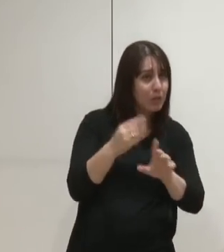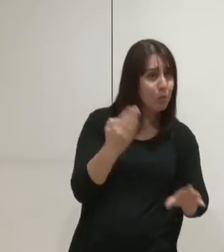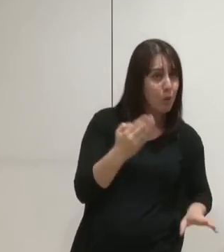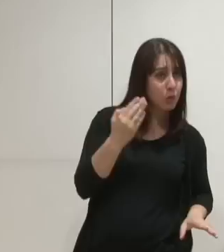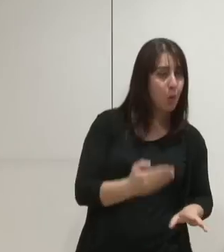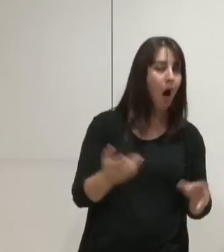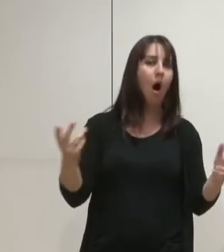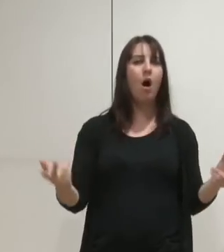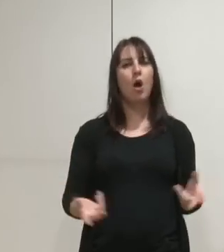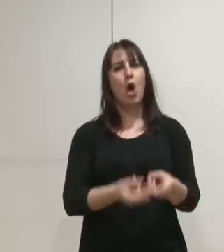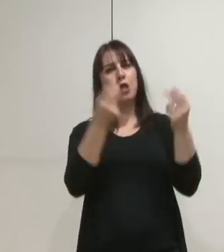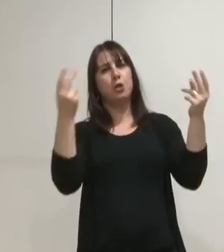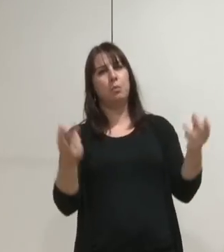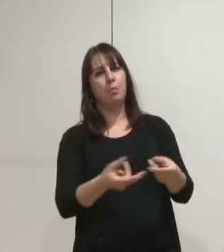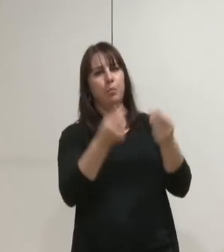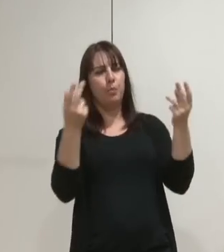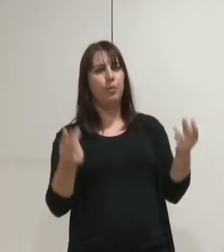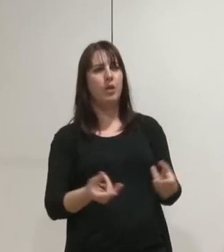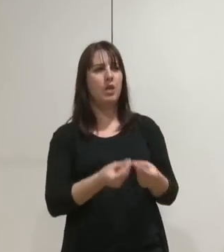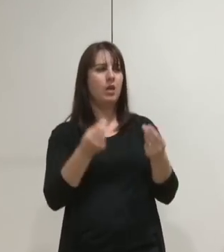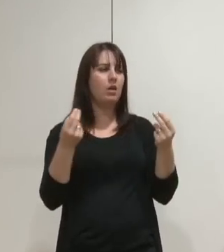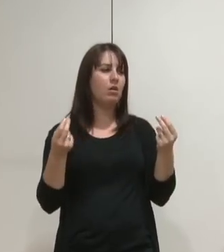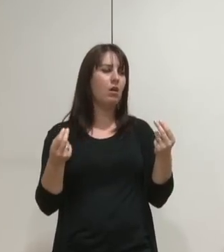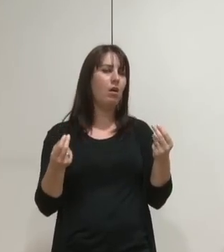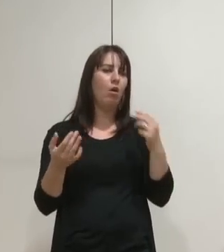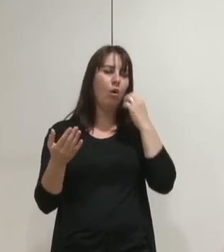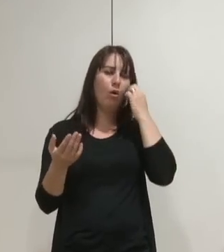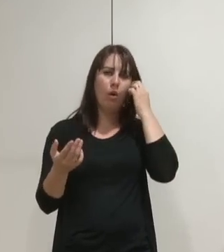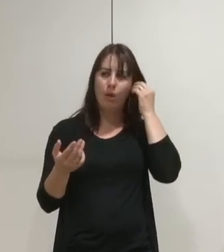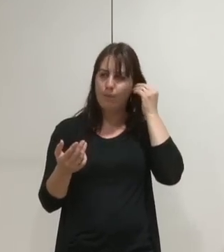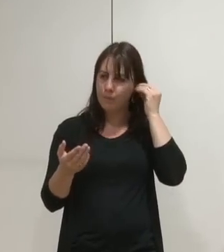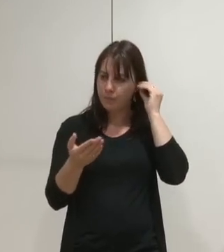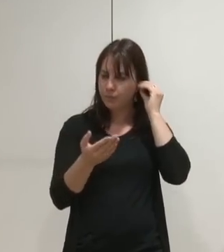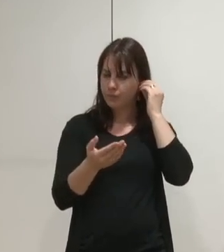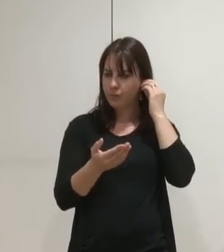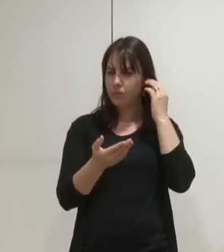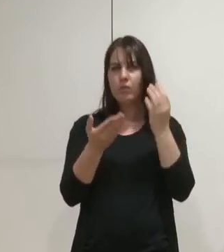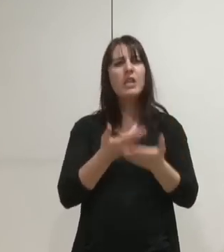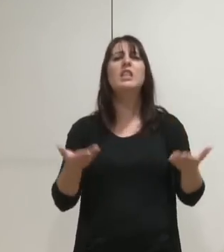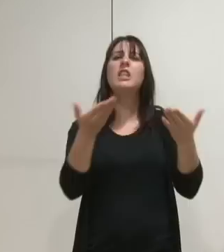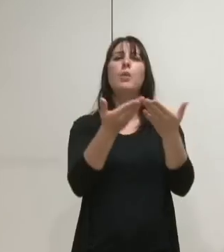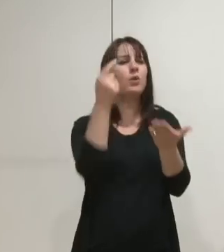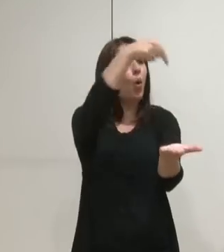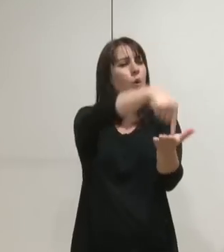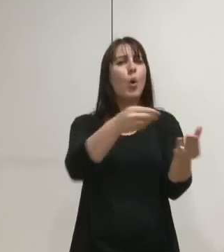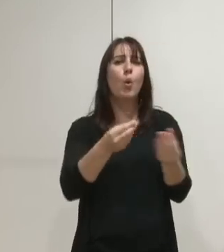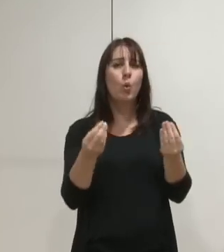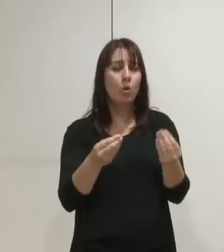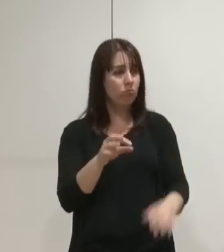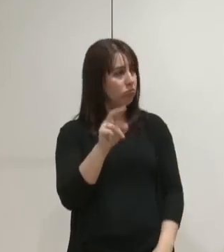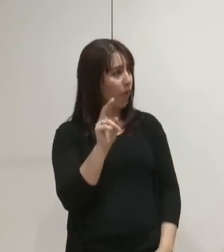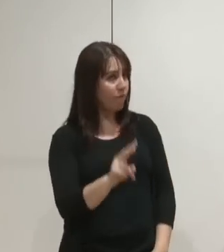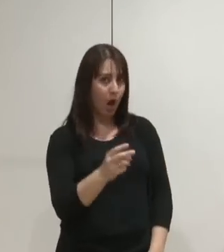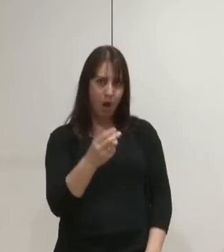nous parliez de de la situation de cet équipement et ben cet équipement il est